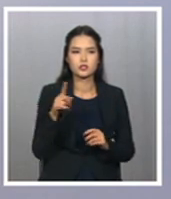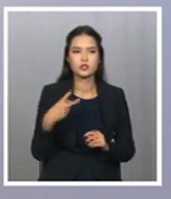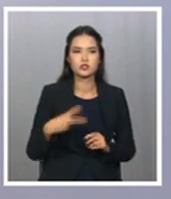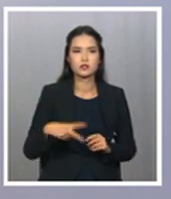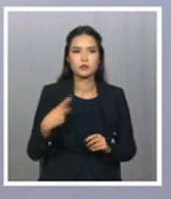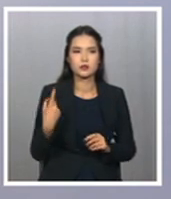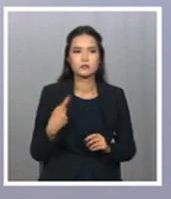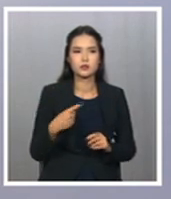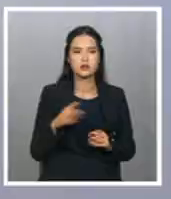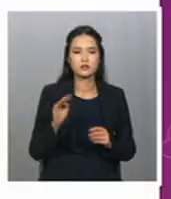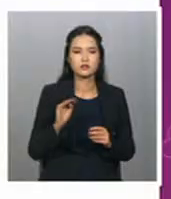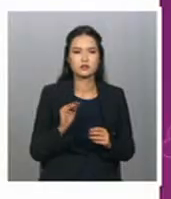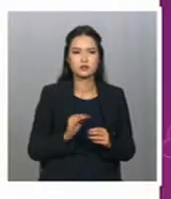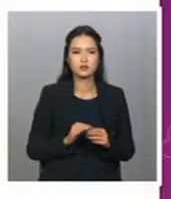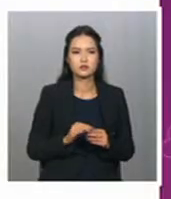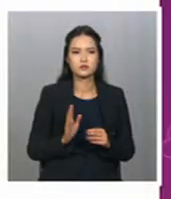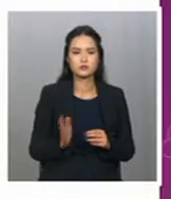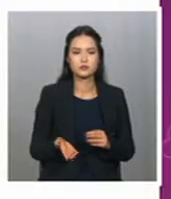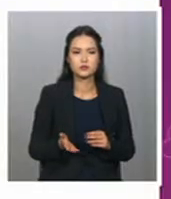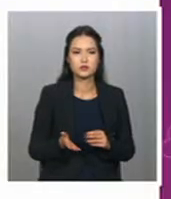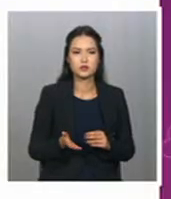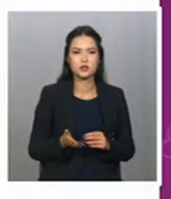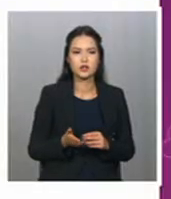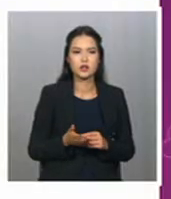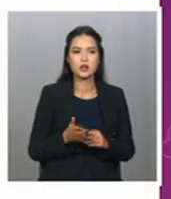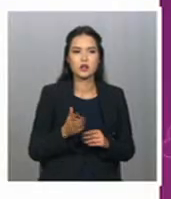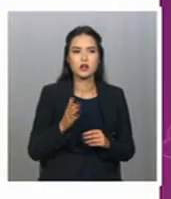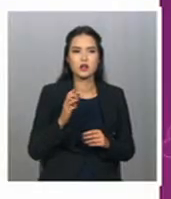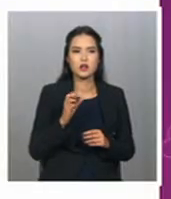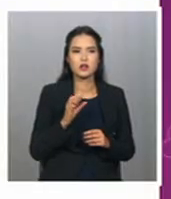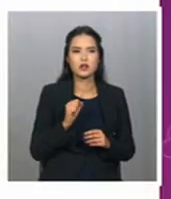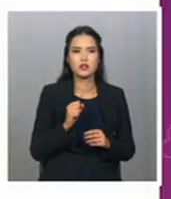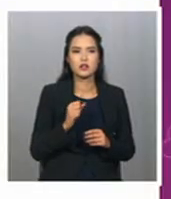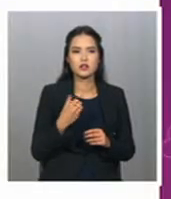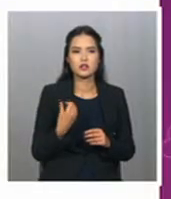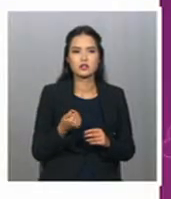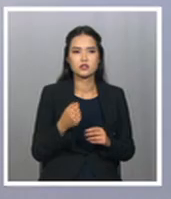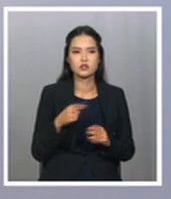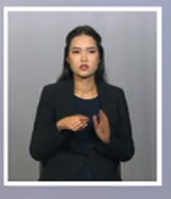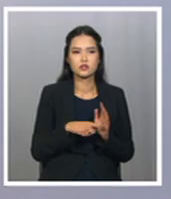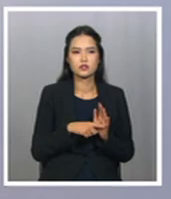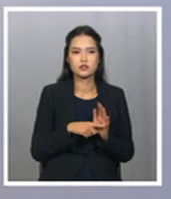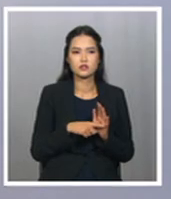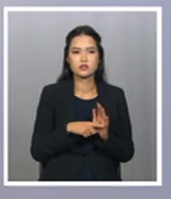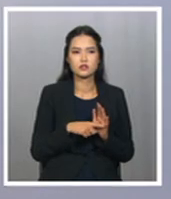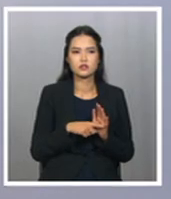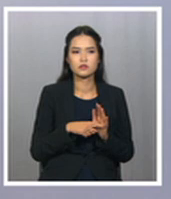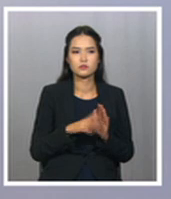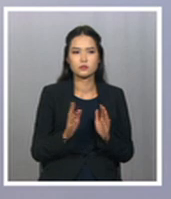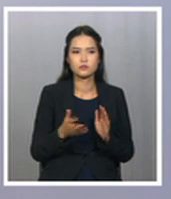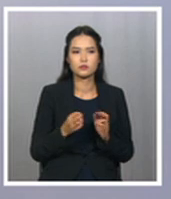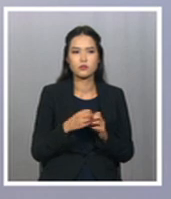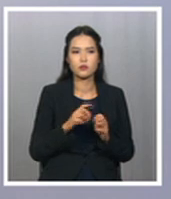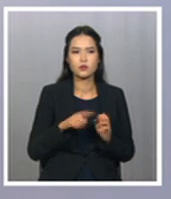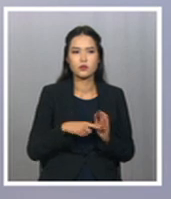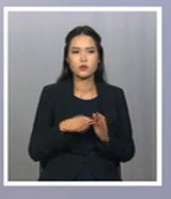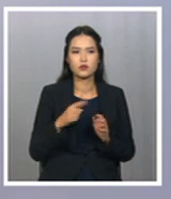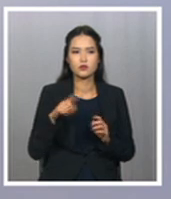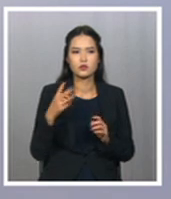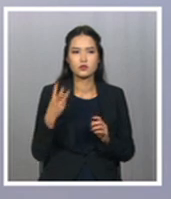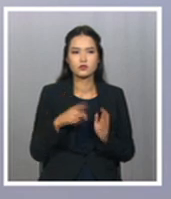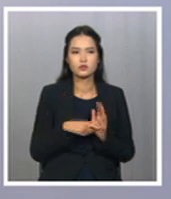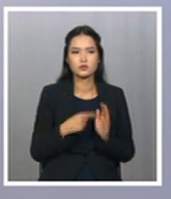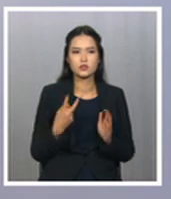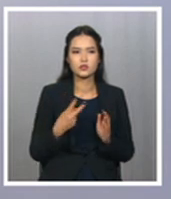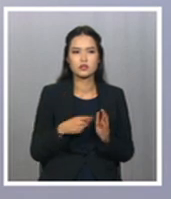яғни синус 60 градус. 60 градустағы синустың мәні түбір асты 3 бөлінген 2. 10 мен 2-ні қысқартайық, және